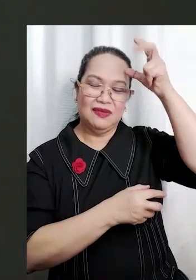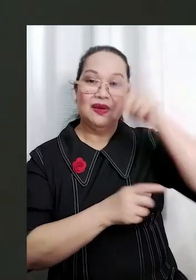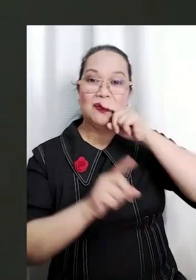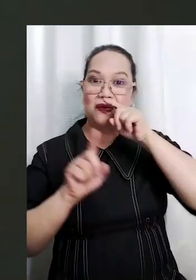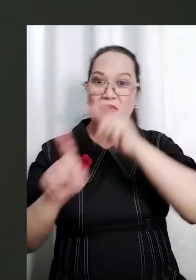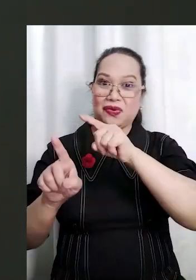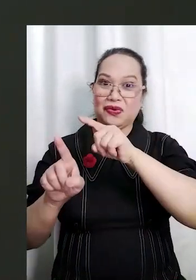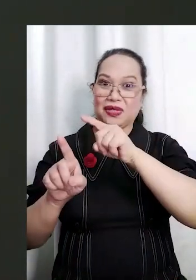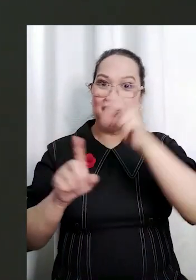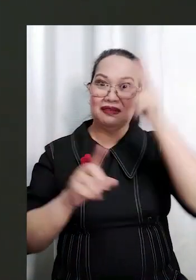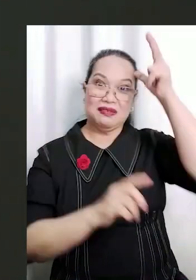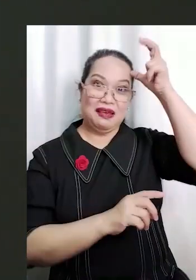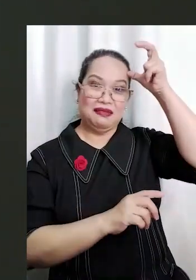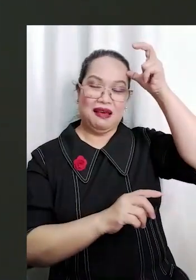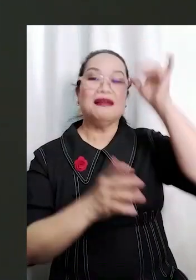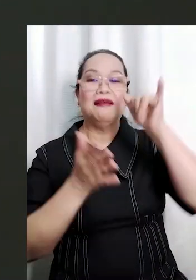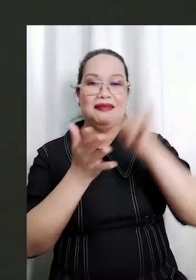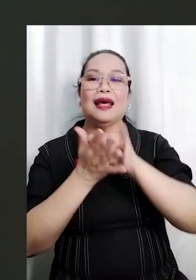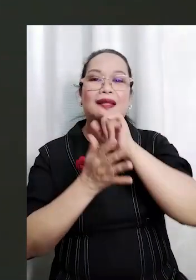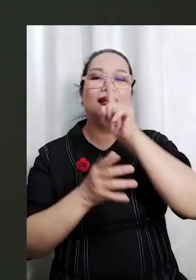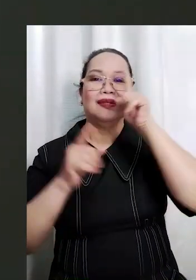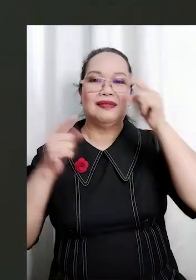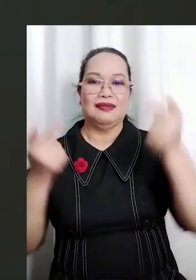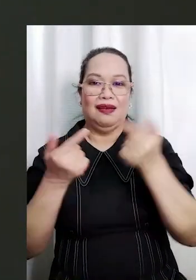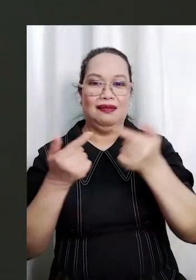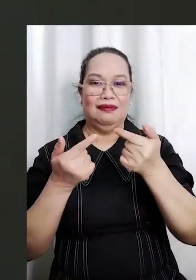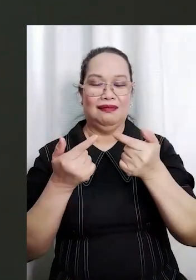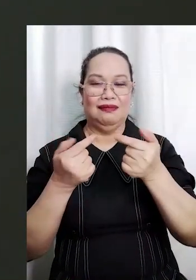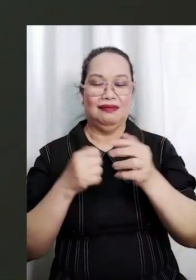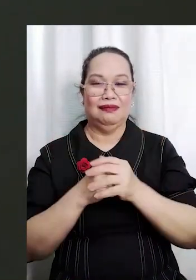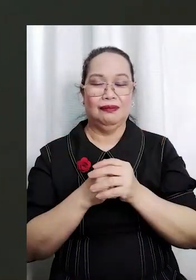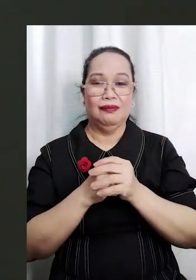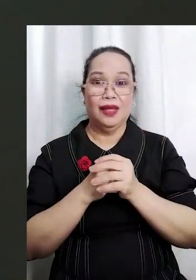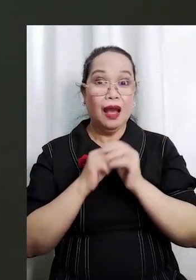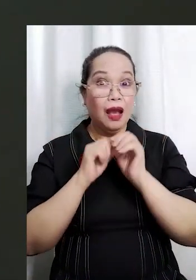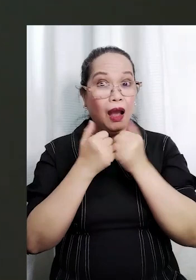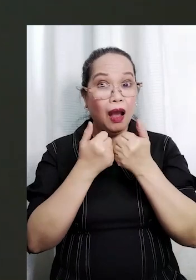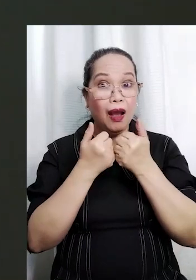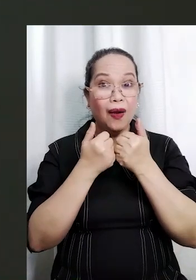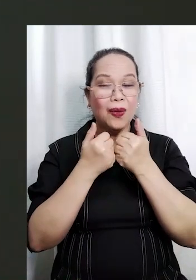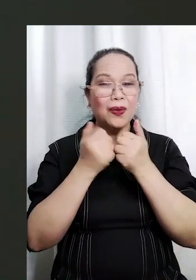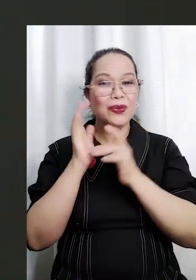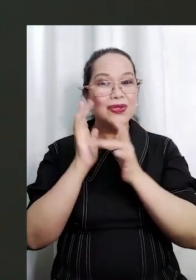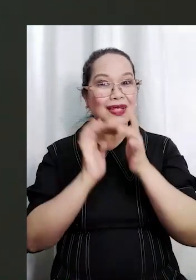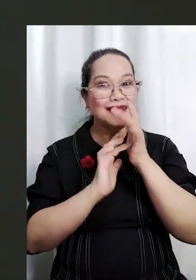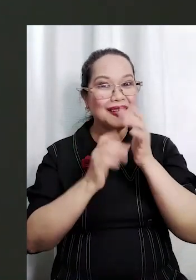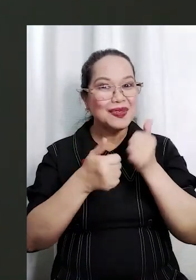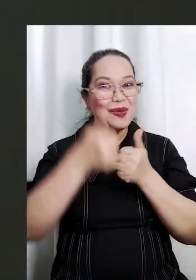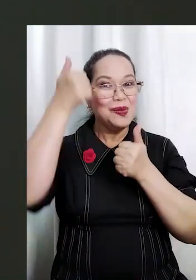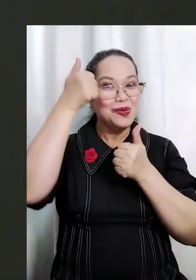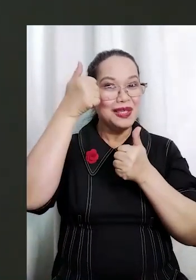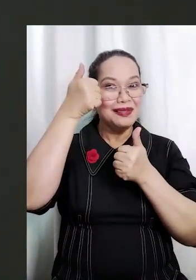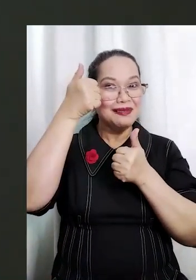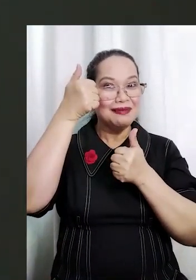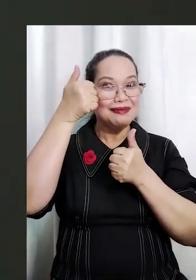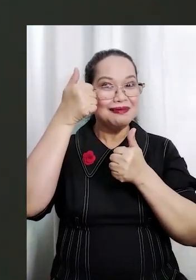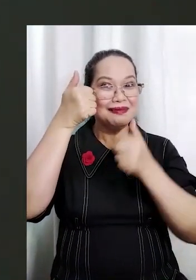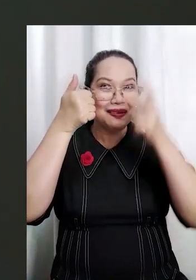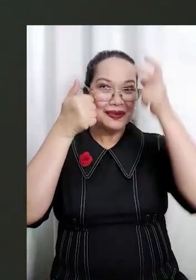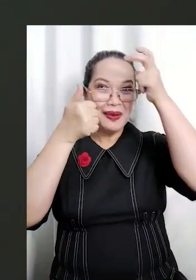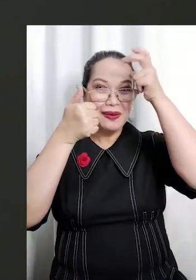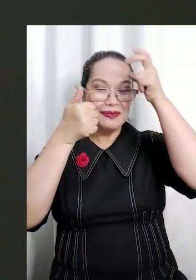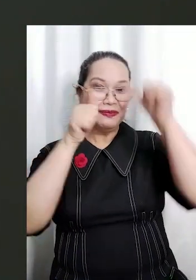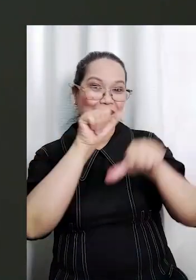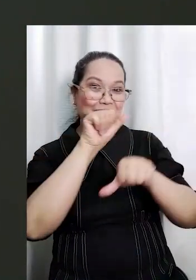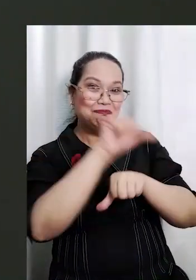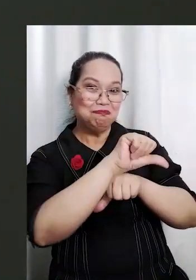yung iniutos ng devil. So, paano dinaig ni Jesus ang attack na